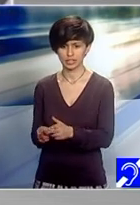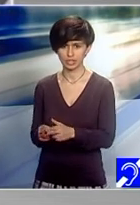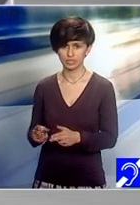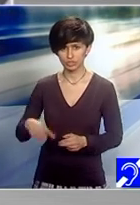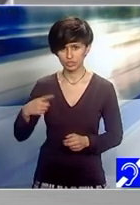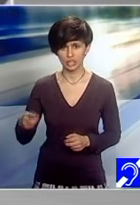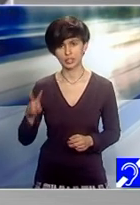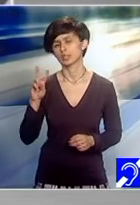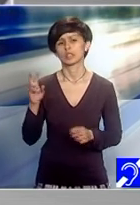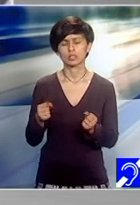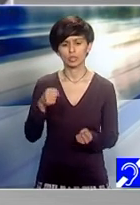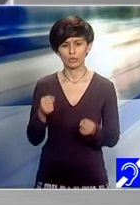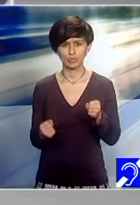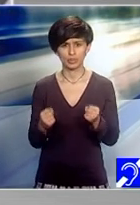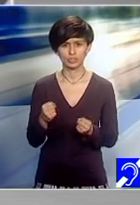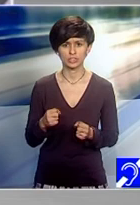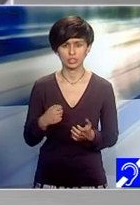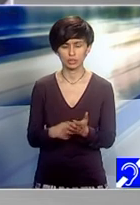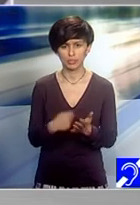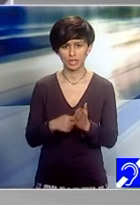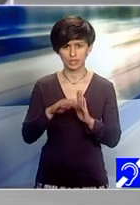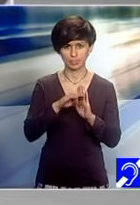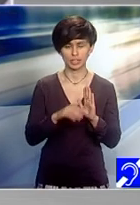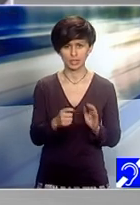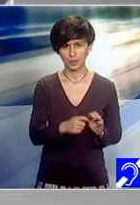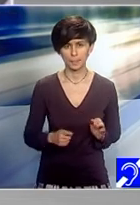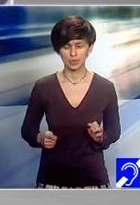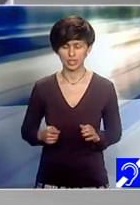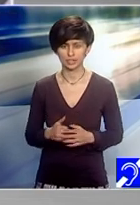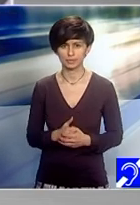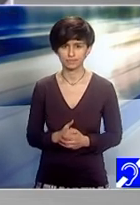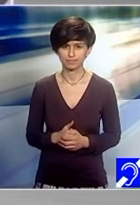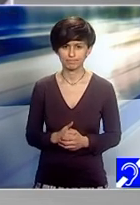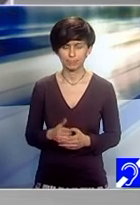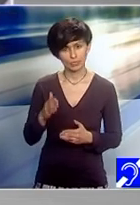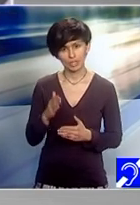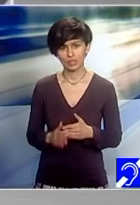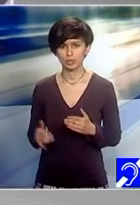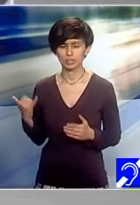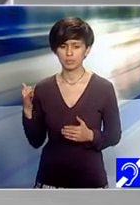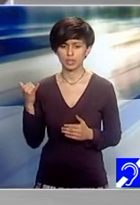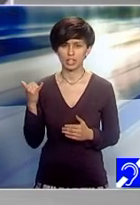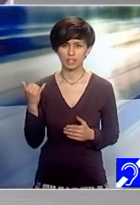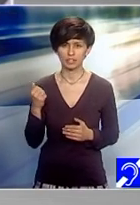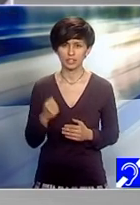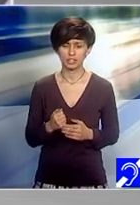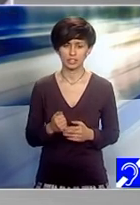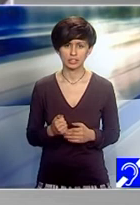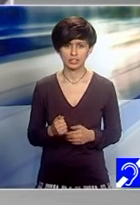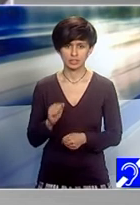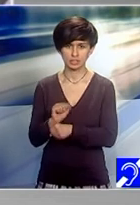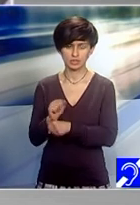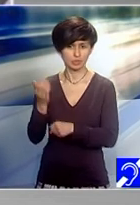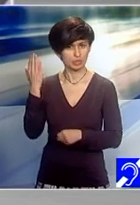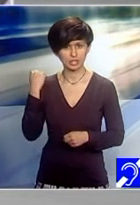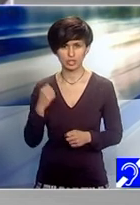proiect, ultima venită de 2 săptămâni și care a făcut săptămâna trecută prima vizită la Târgu Jiu cu